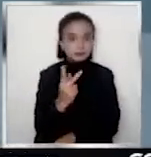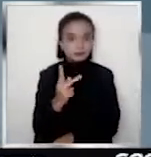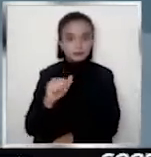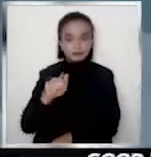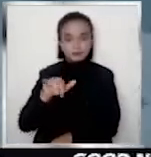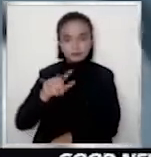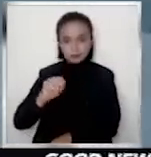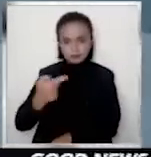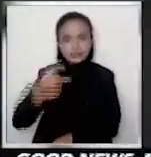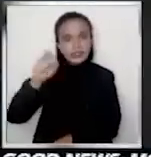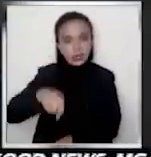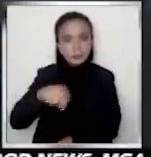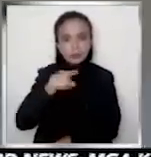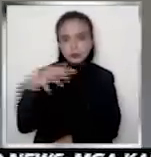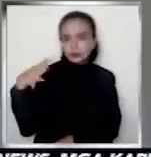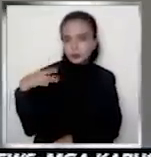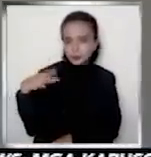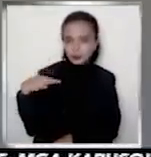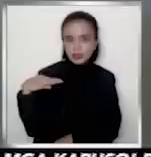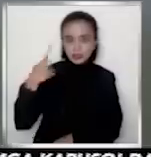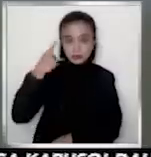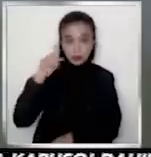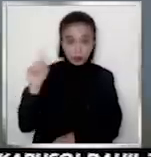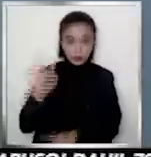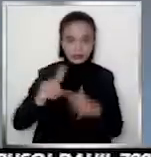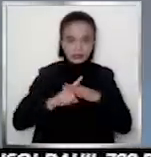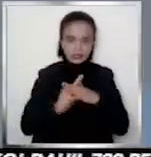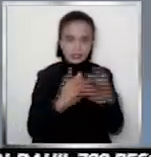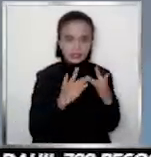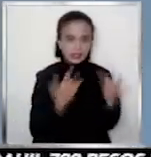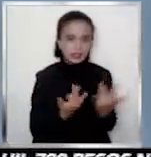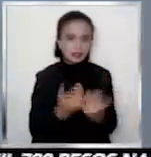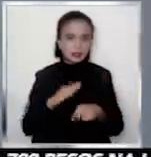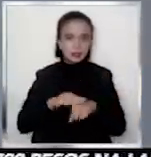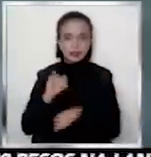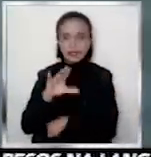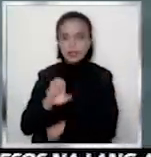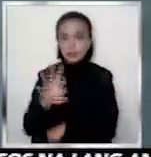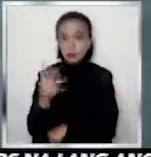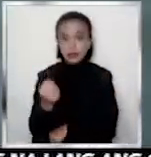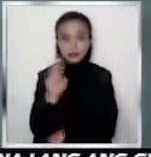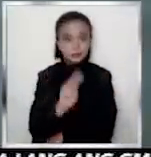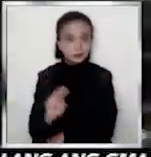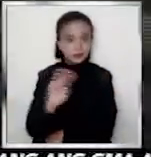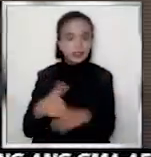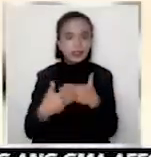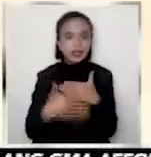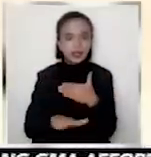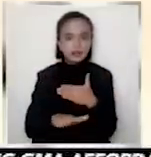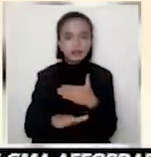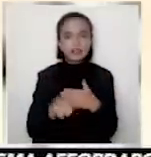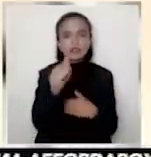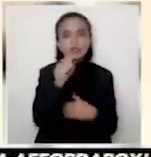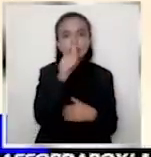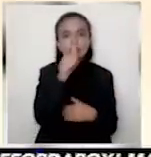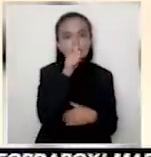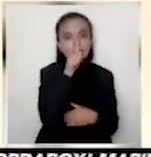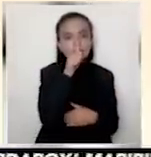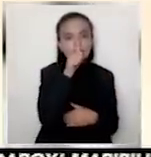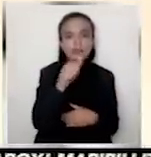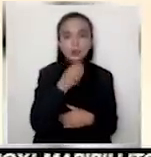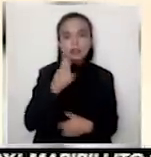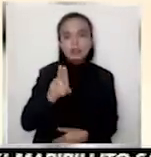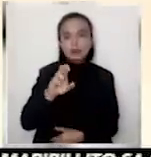dapat ninyong abangan sa pagsimula ng Hearts on Ice mula sa Himnes pagkatapos ng mga lihim ni Urduha. Katatibayan updated